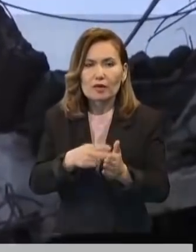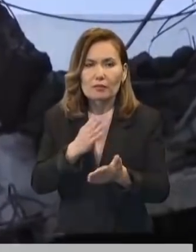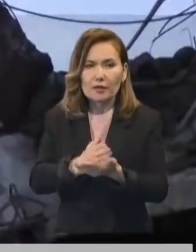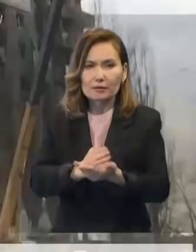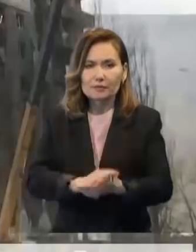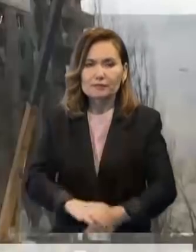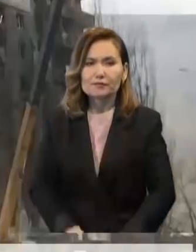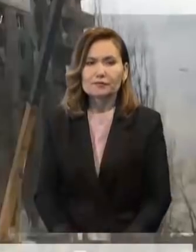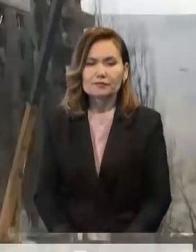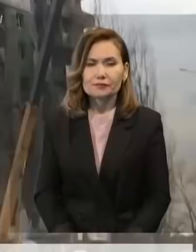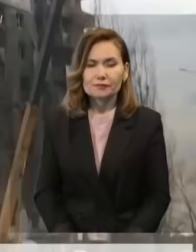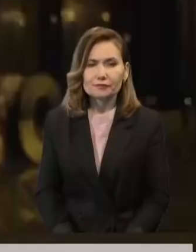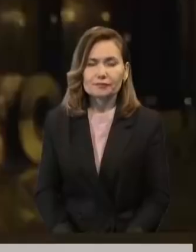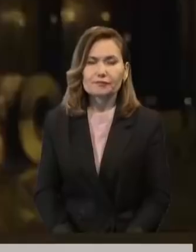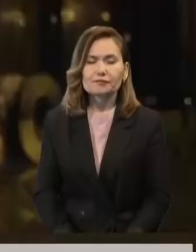отыр.